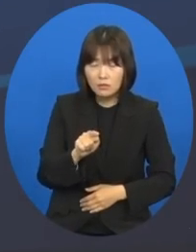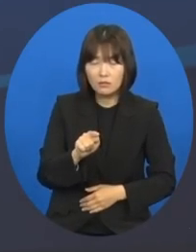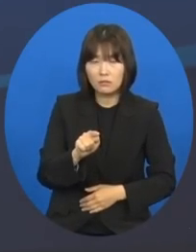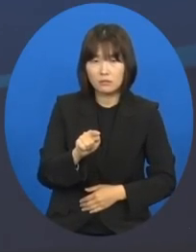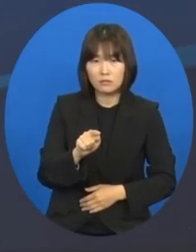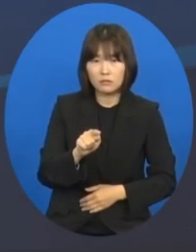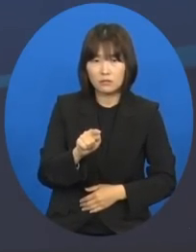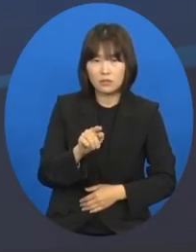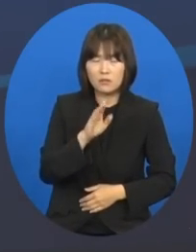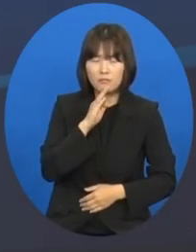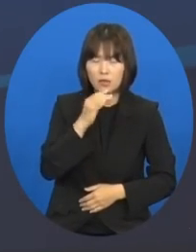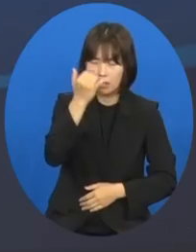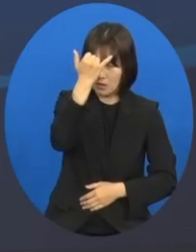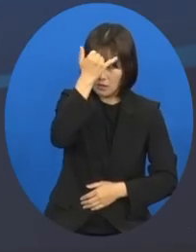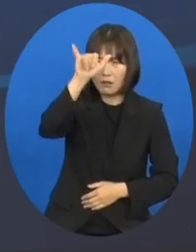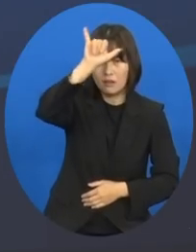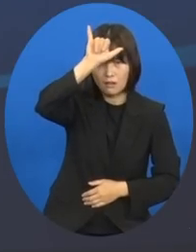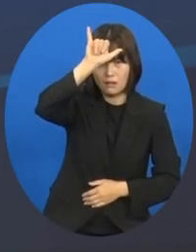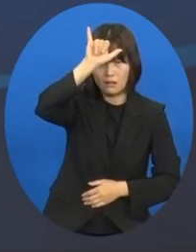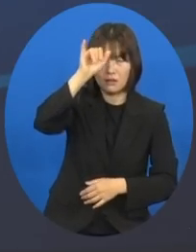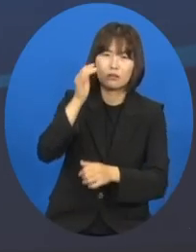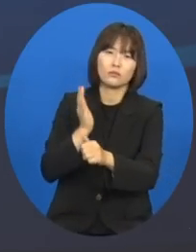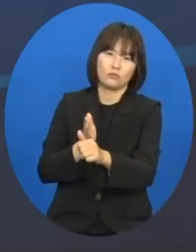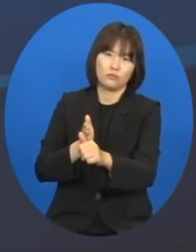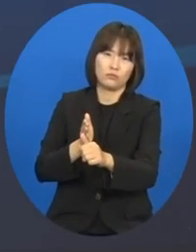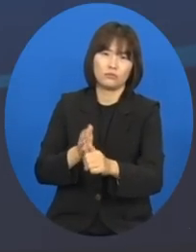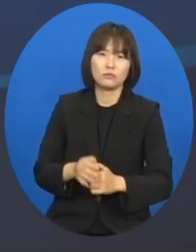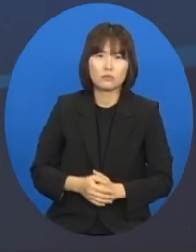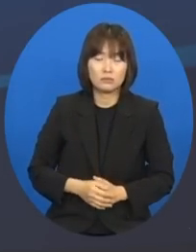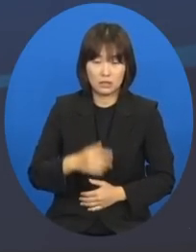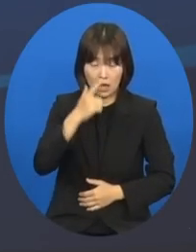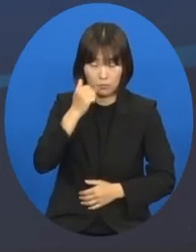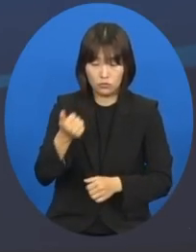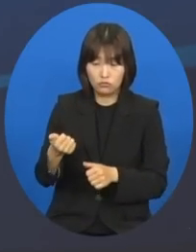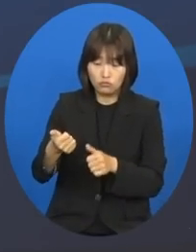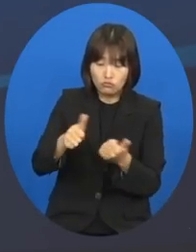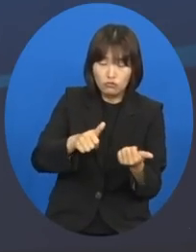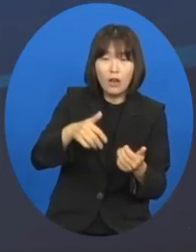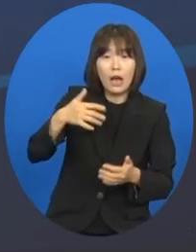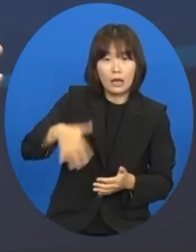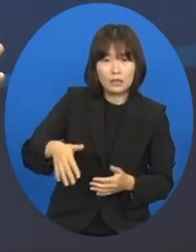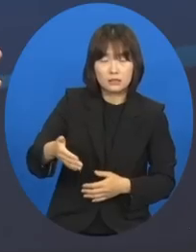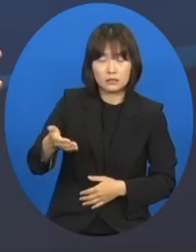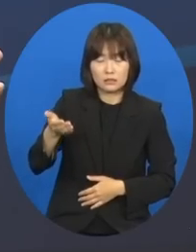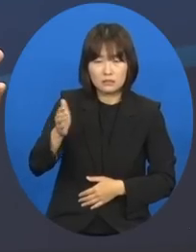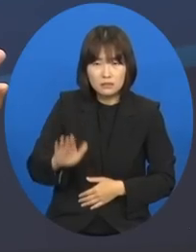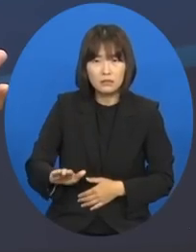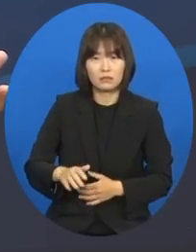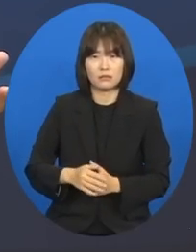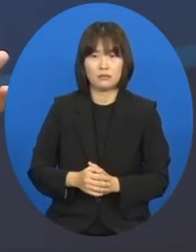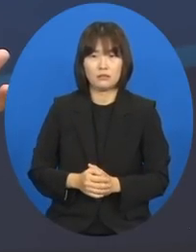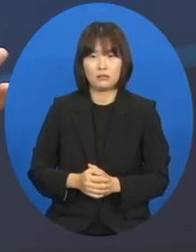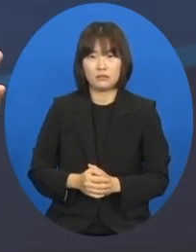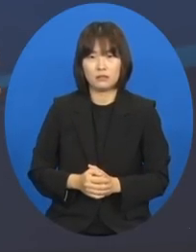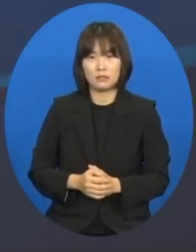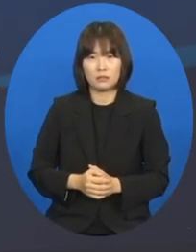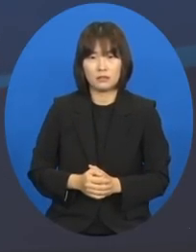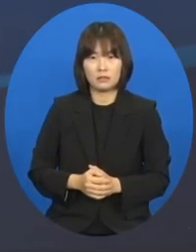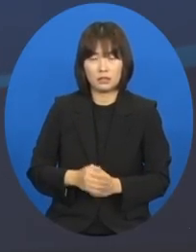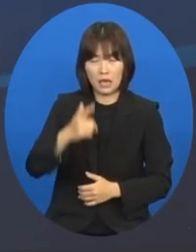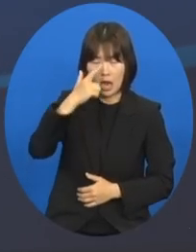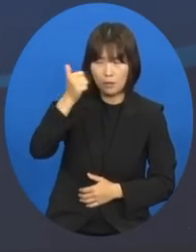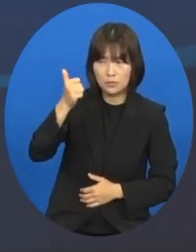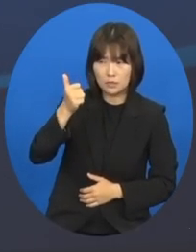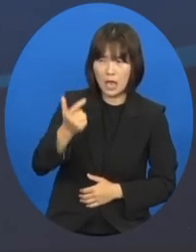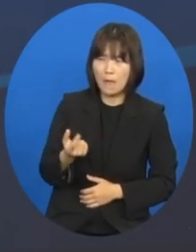굉장히 무례한 요거였습니다 아버지가 돌아가시지도 않았는데 또 아버지가 임종의 상황도 아닌데 아버지에게